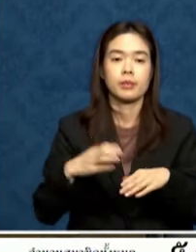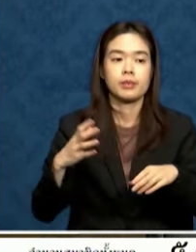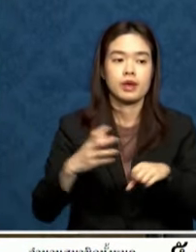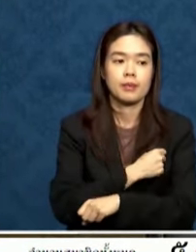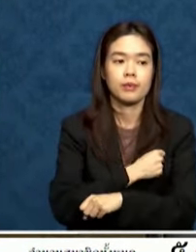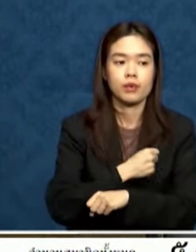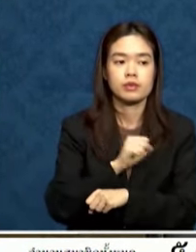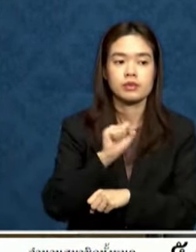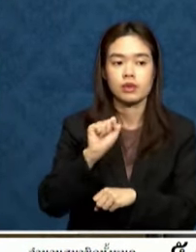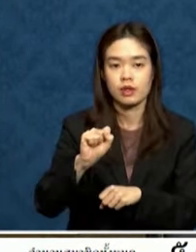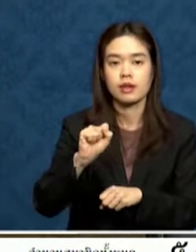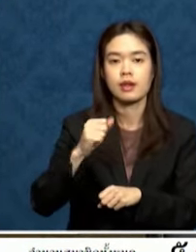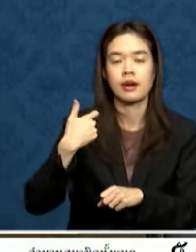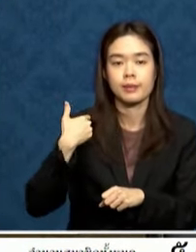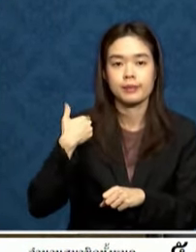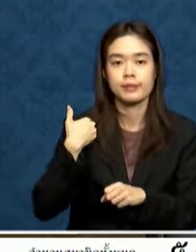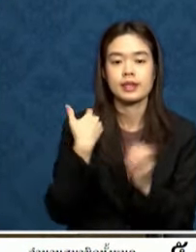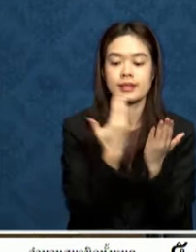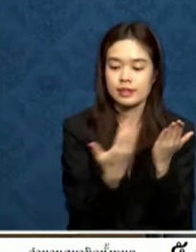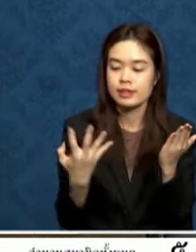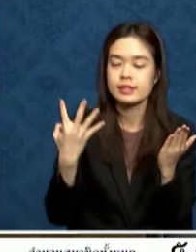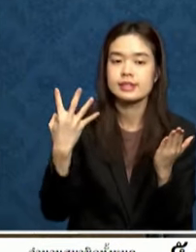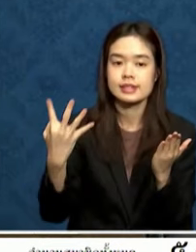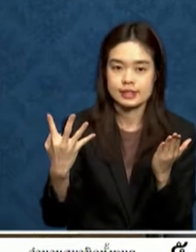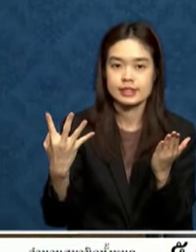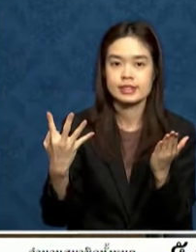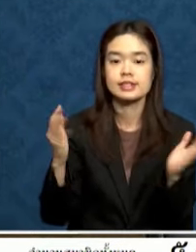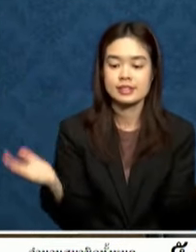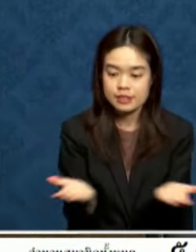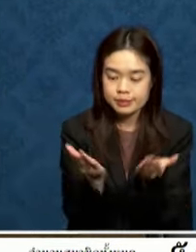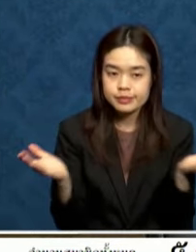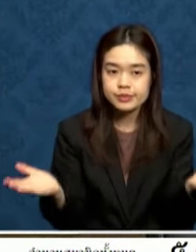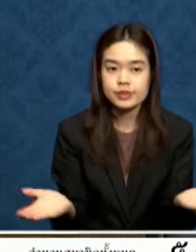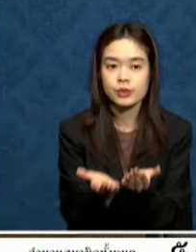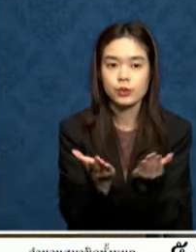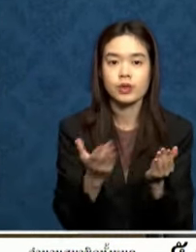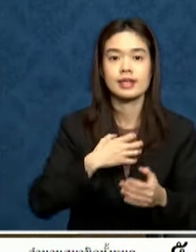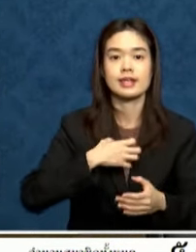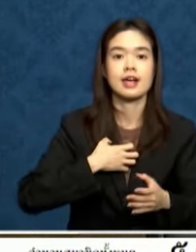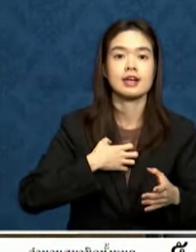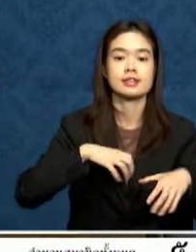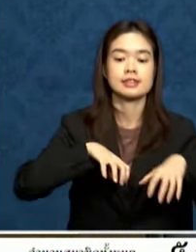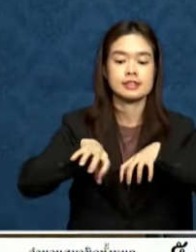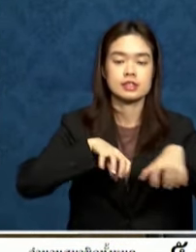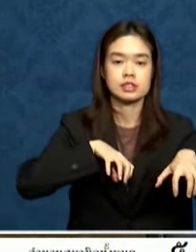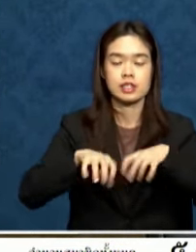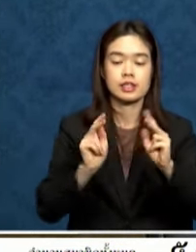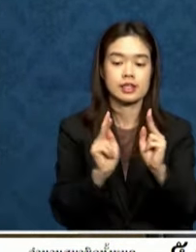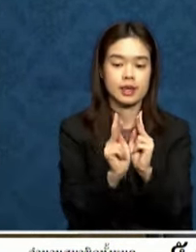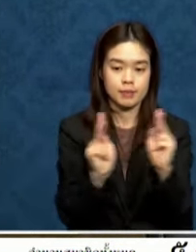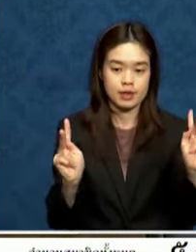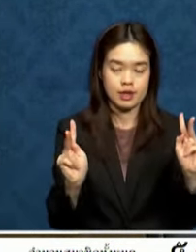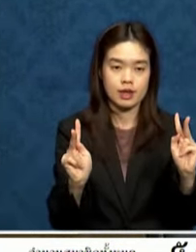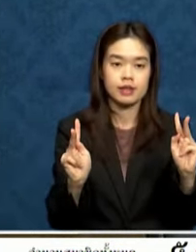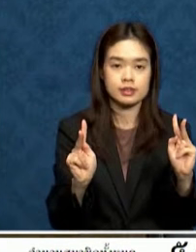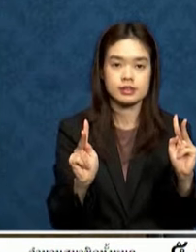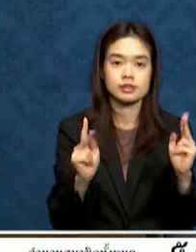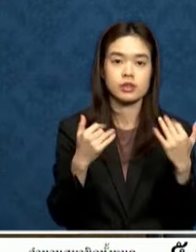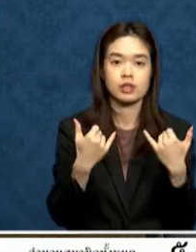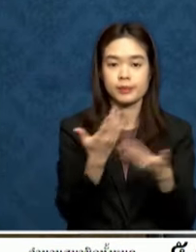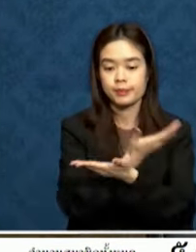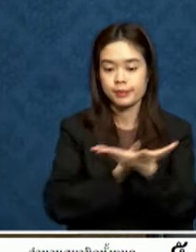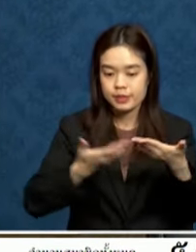สนับสนุนร่างทั้ง4ร่างและสนับสนุนในการที่จะมีการจัดตั้งคณะกรรมาธิการวิสามัญในการ